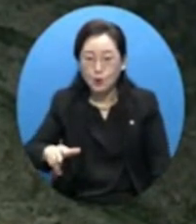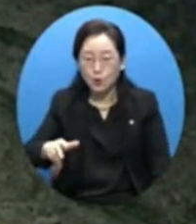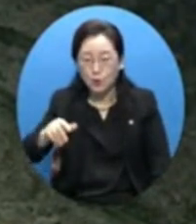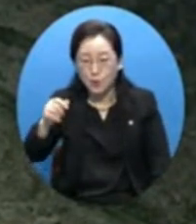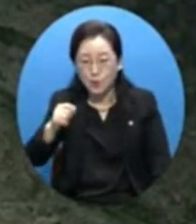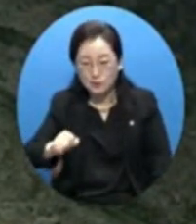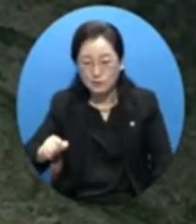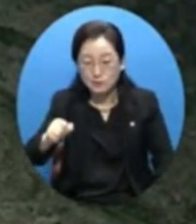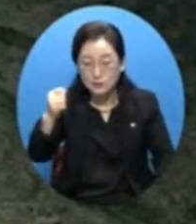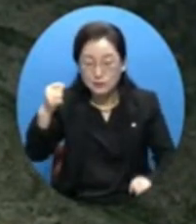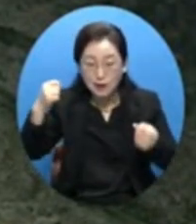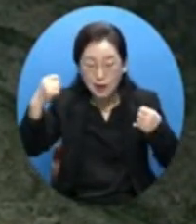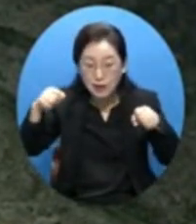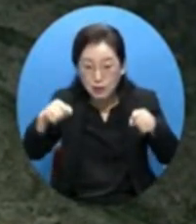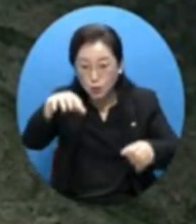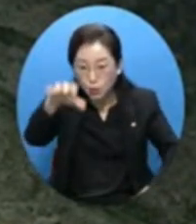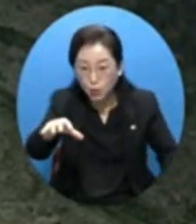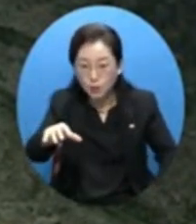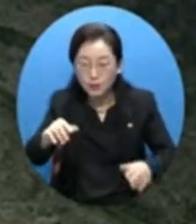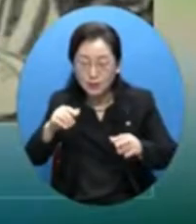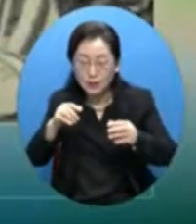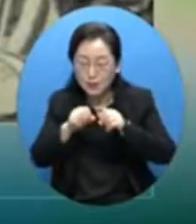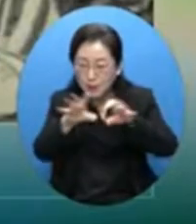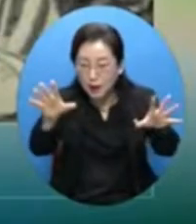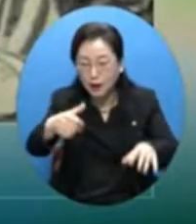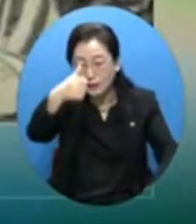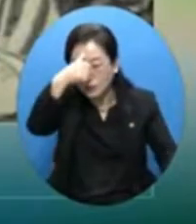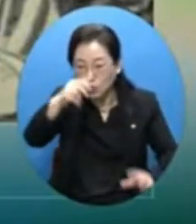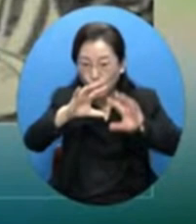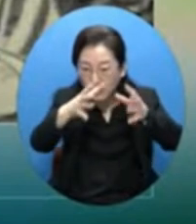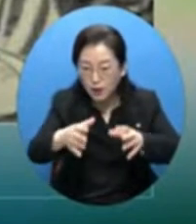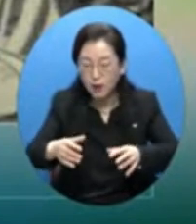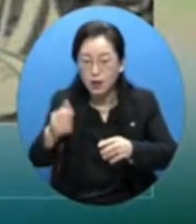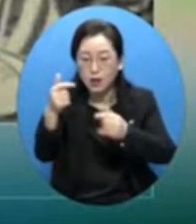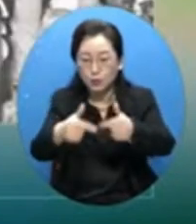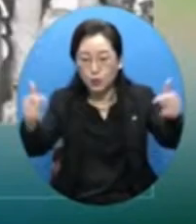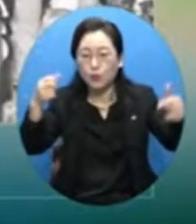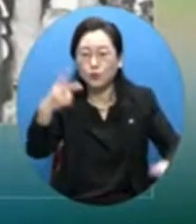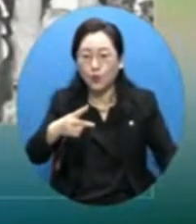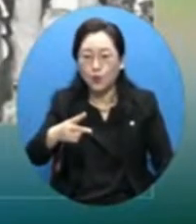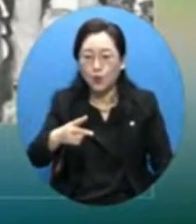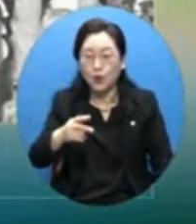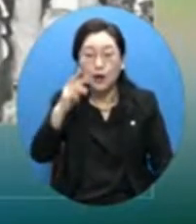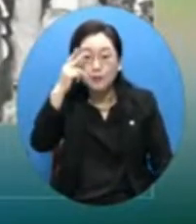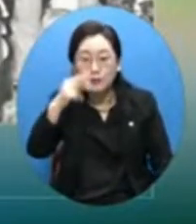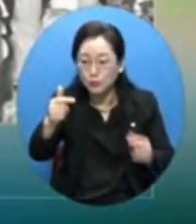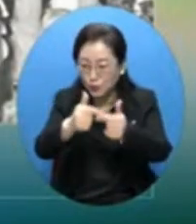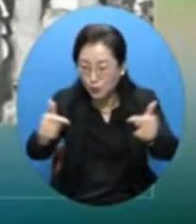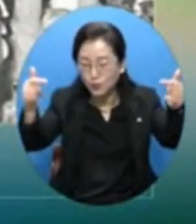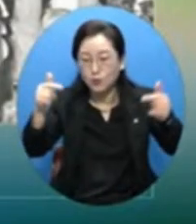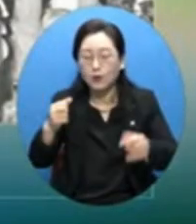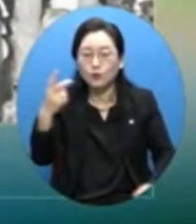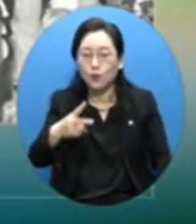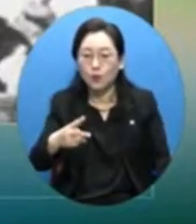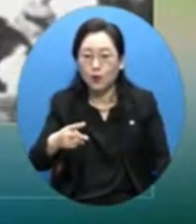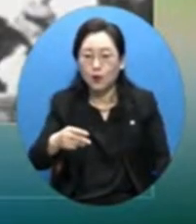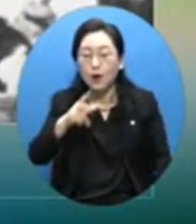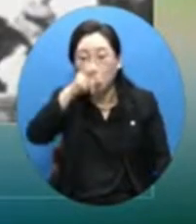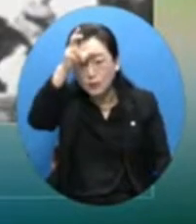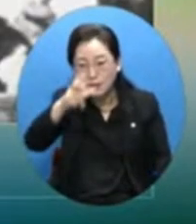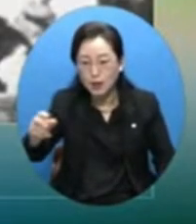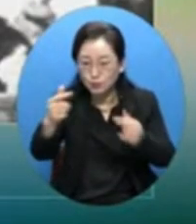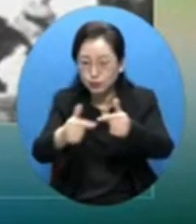퍼져나가서 1905년 인도의 붕, 남아프리카의 붕, 1906년 아주사 붕, 1907년 평양